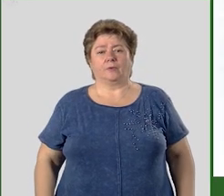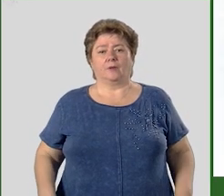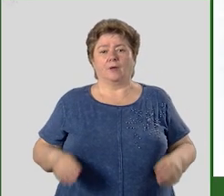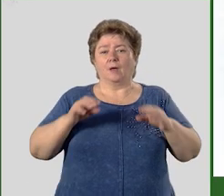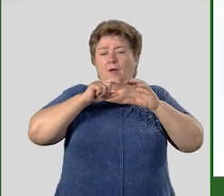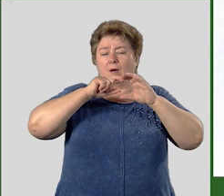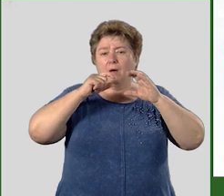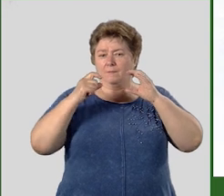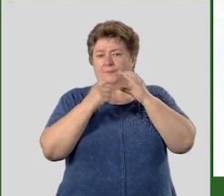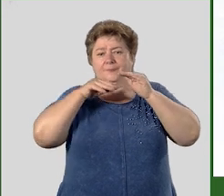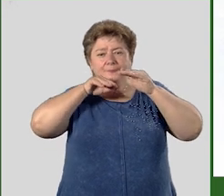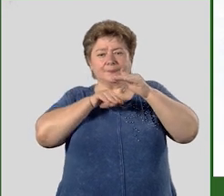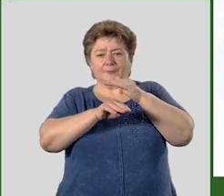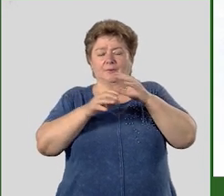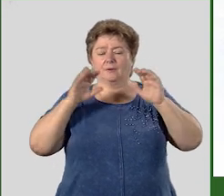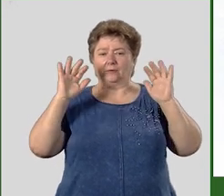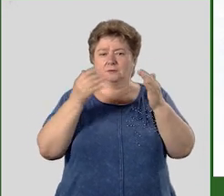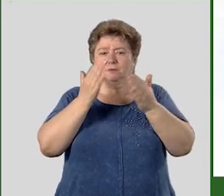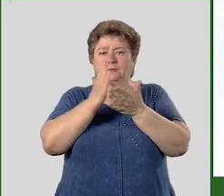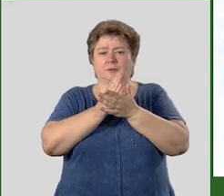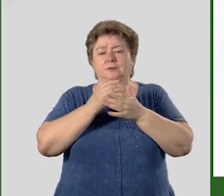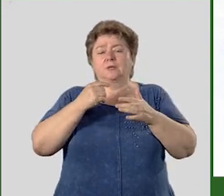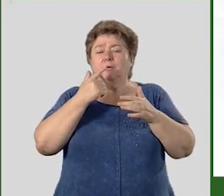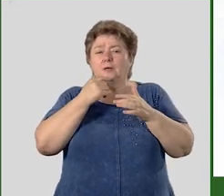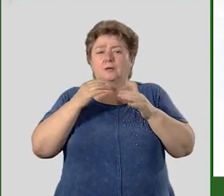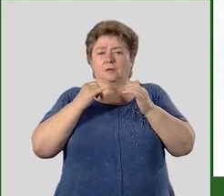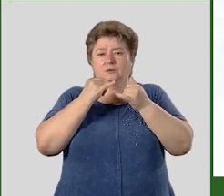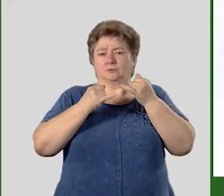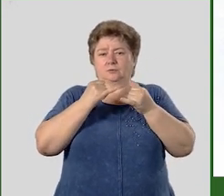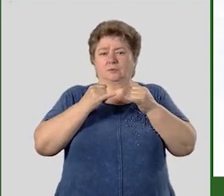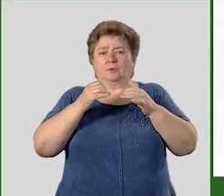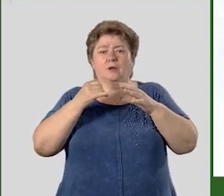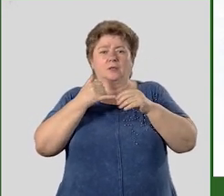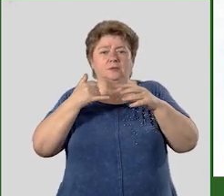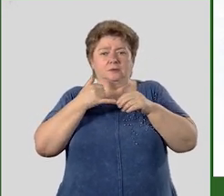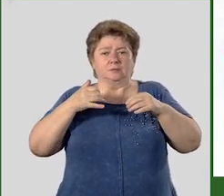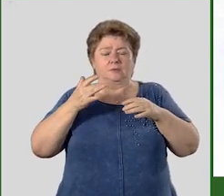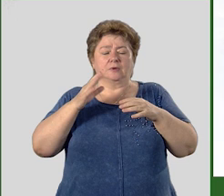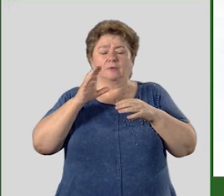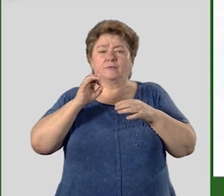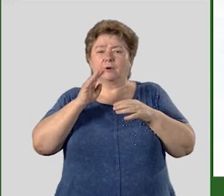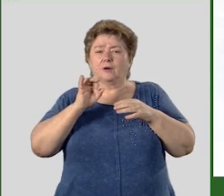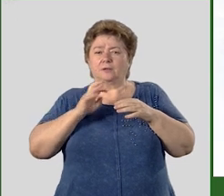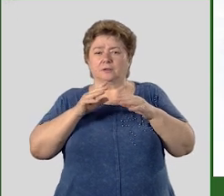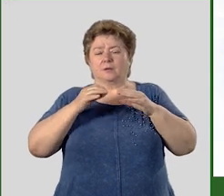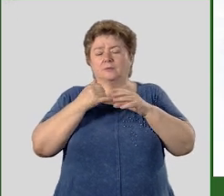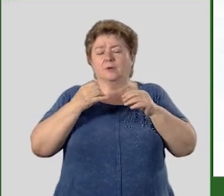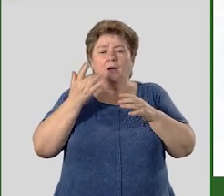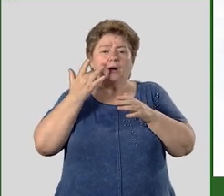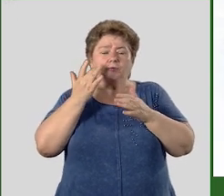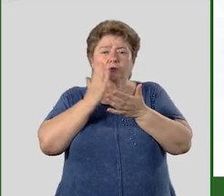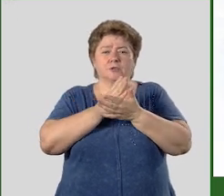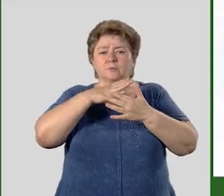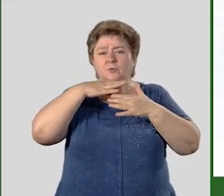Под экваториальными лесами сформировались красно-желтые ферролитные почвы, которые содержат много